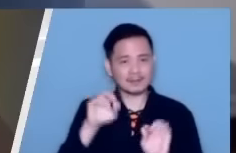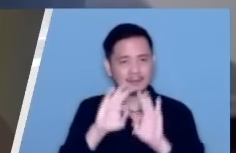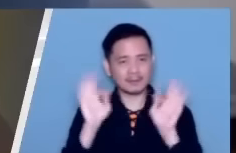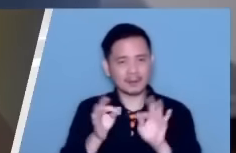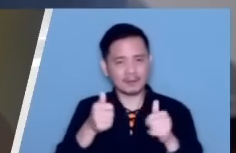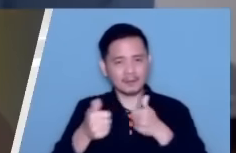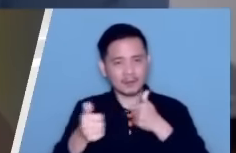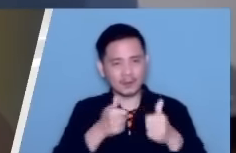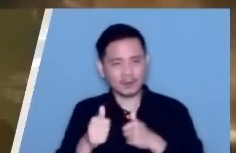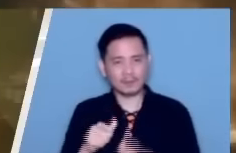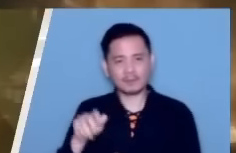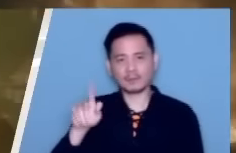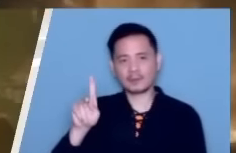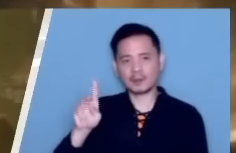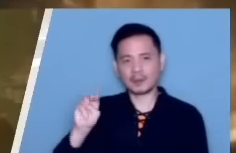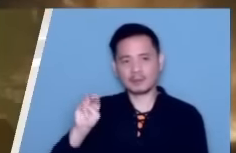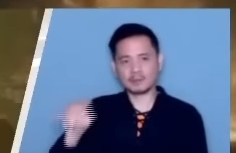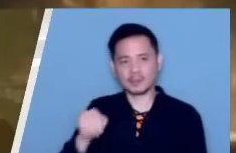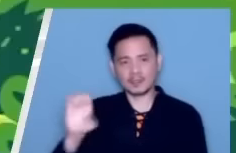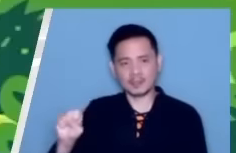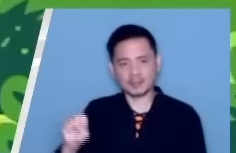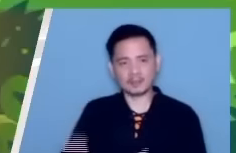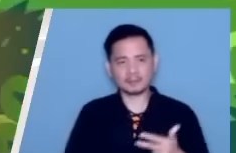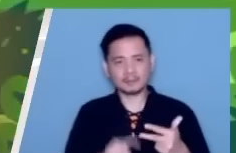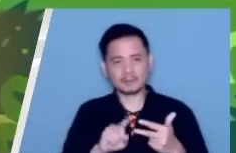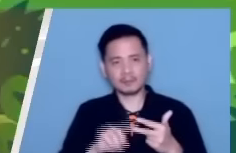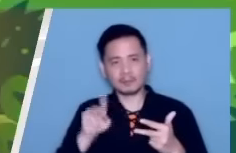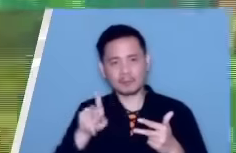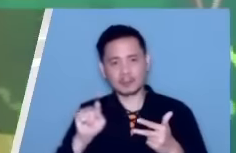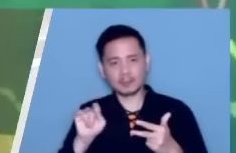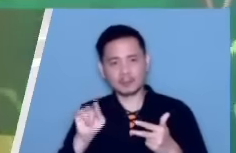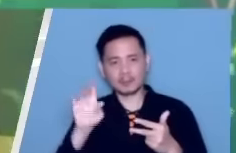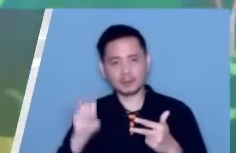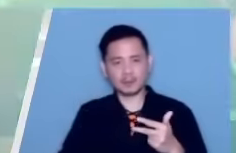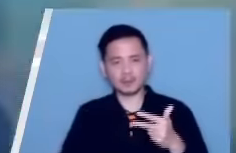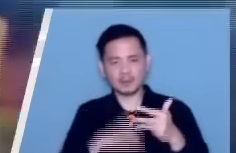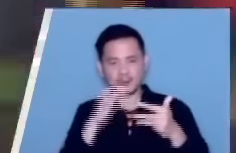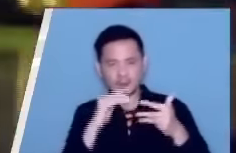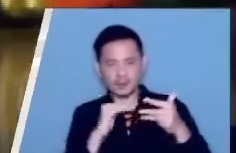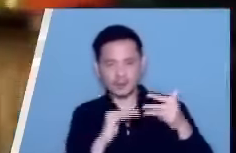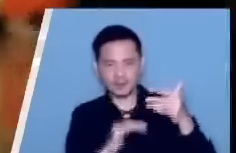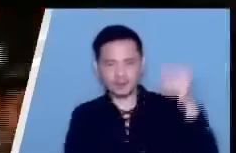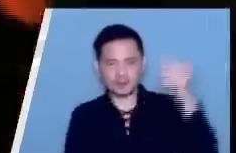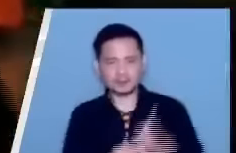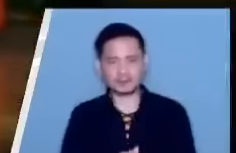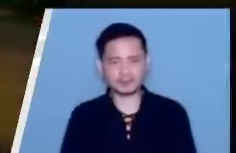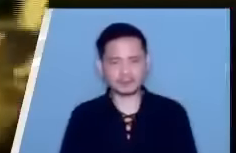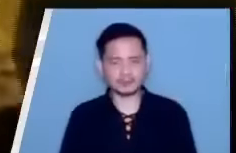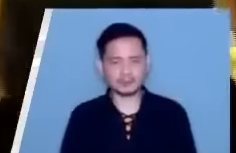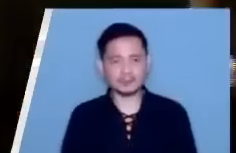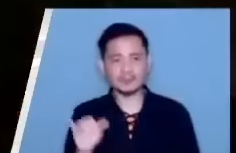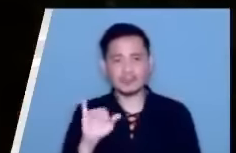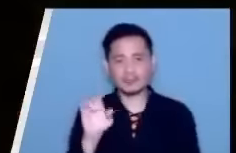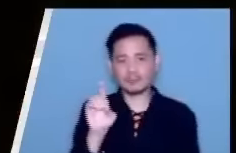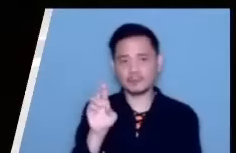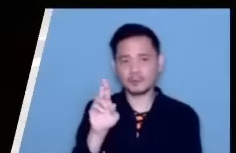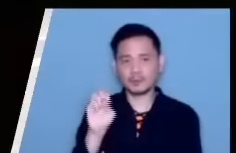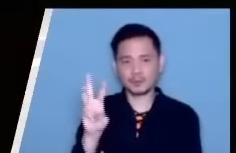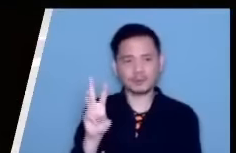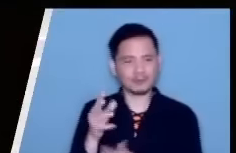pipito Manaloto at pulang araw makabata Hall of Fame award si Drew Arellano